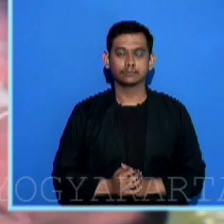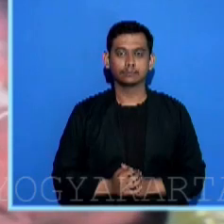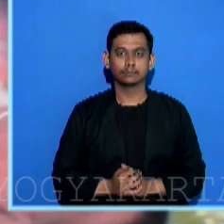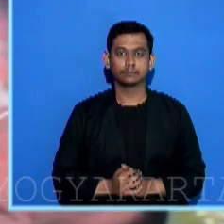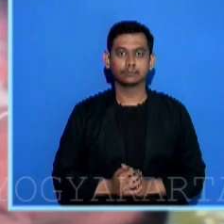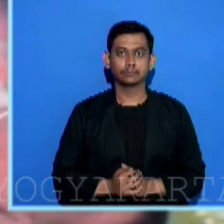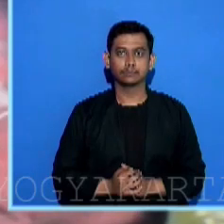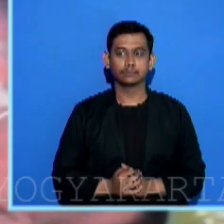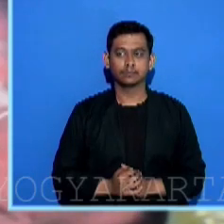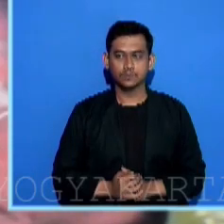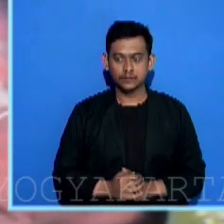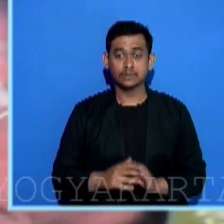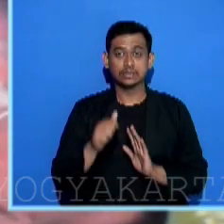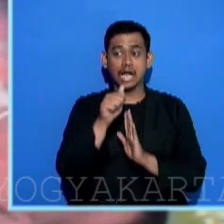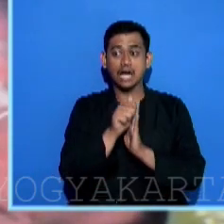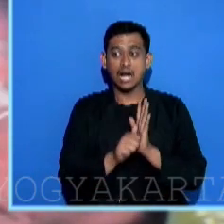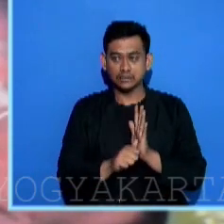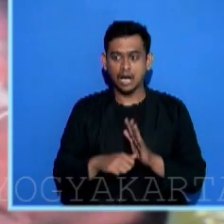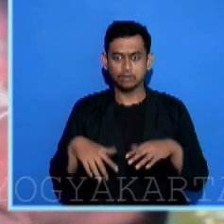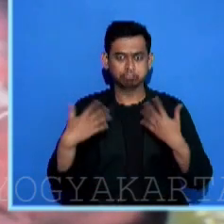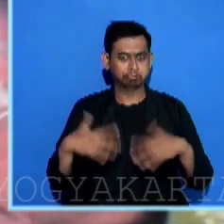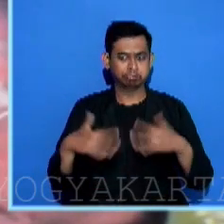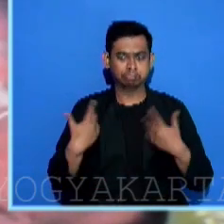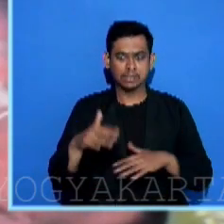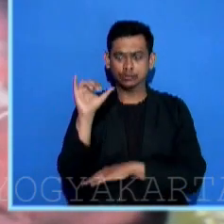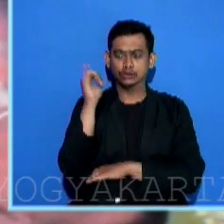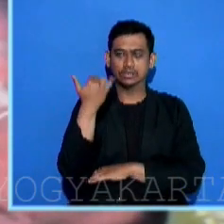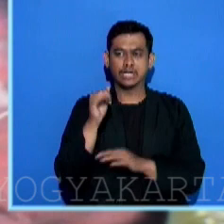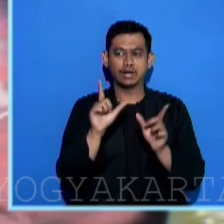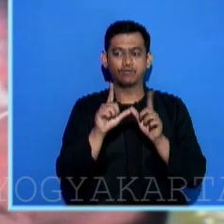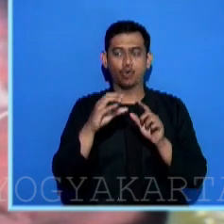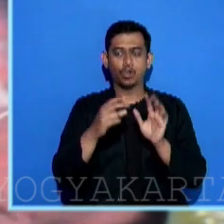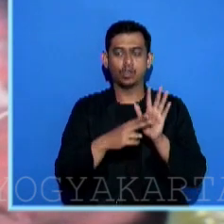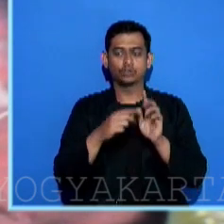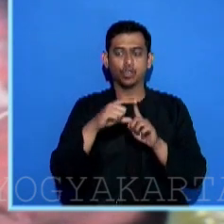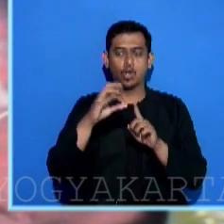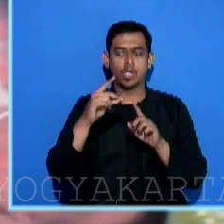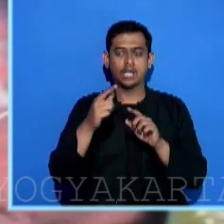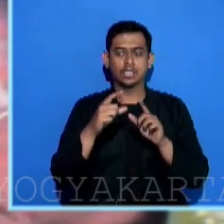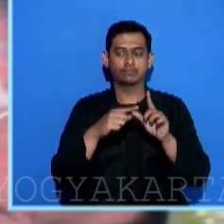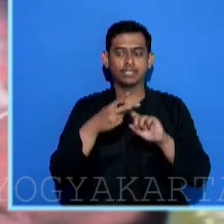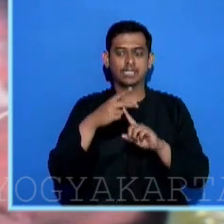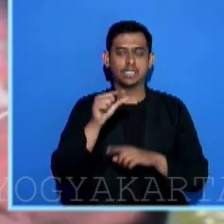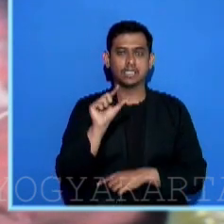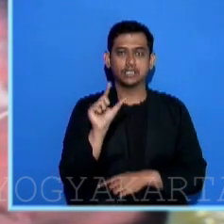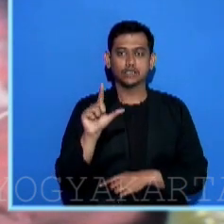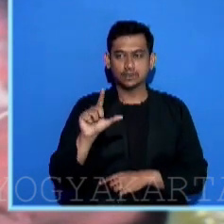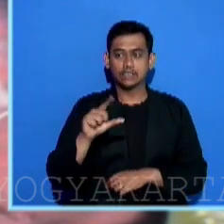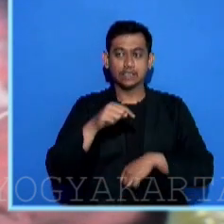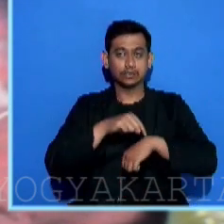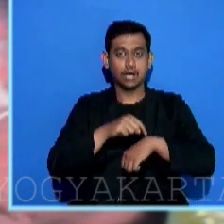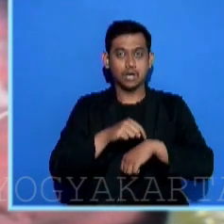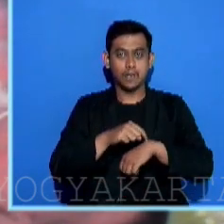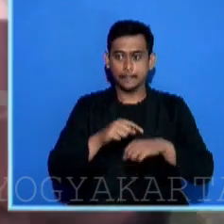Event Wonderful Yogyakarta sebagai bukti kota Yogyakarta aman untuk dikunjungi di masa kampanye pemilu